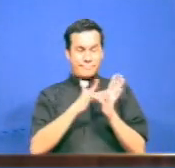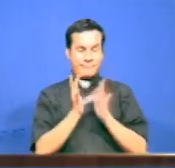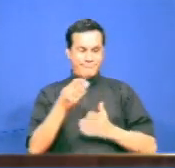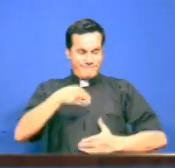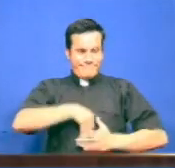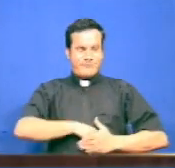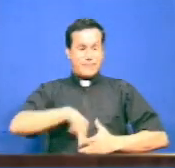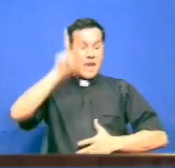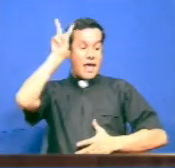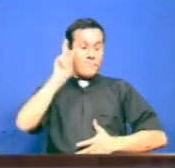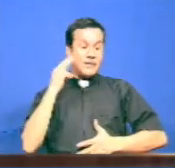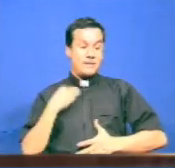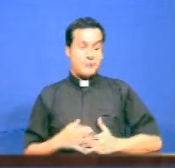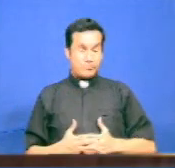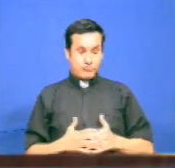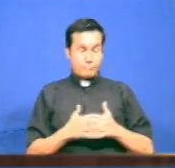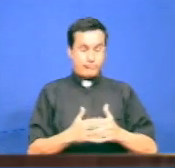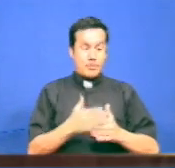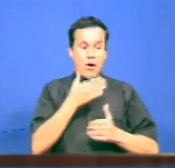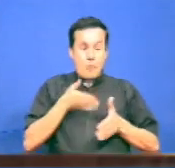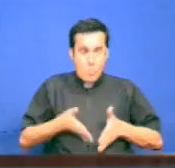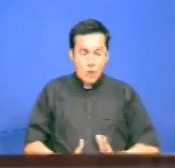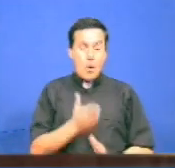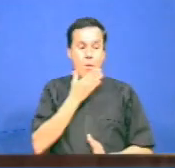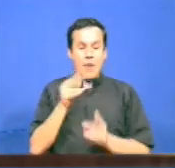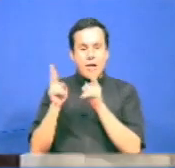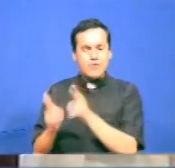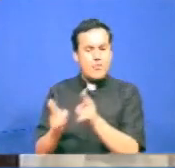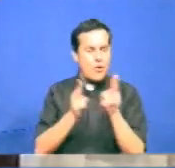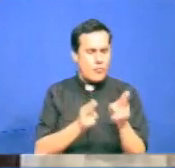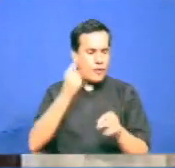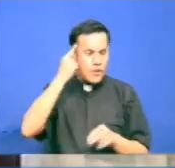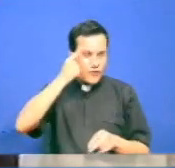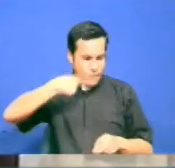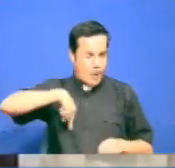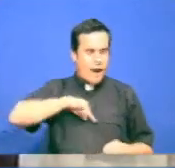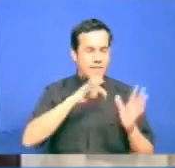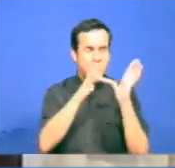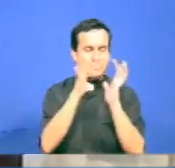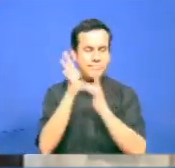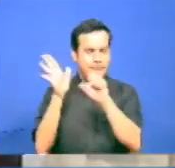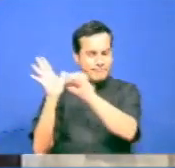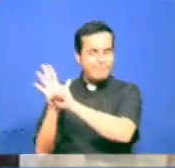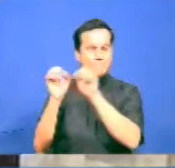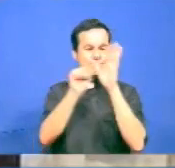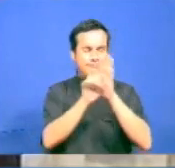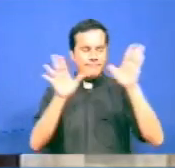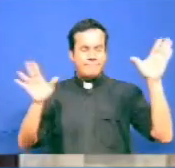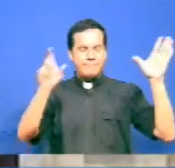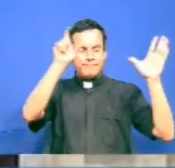wetu. Akapata mwili kwa uwezo wa Roho Mtakatifu, kwake yeye Bikira Maria akawa